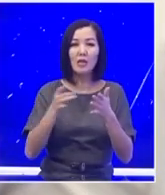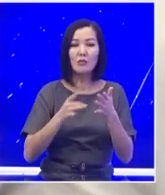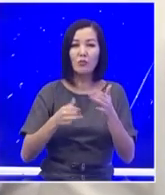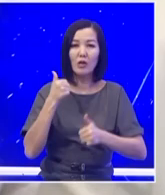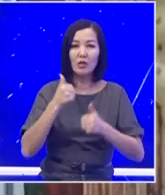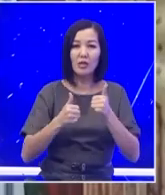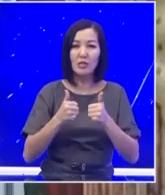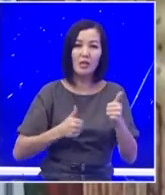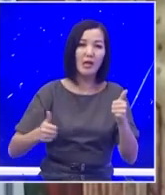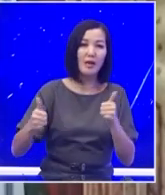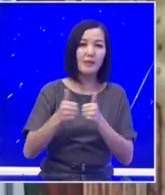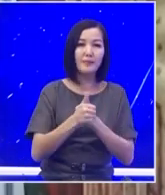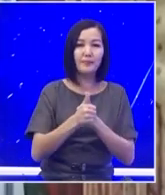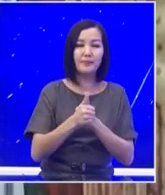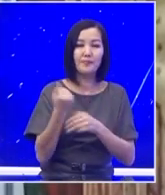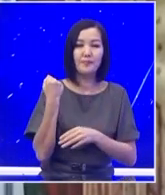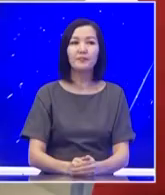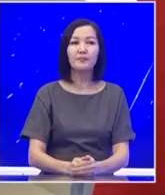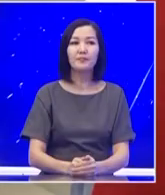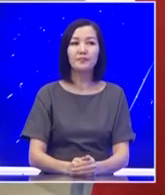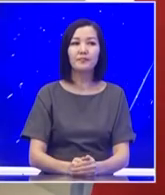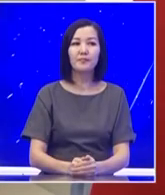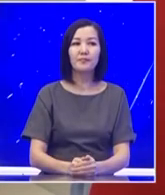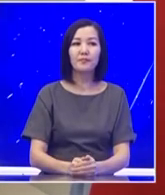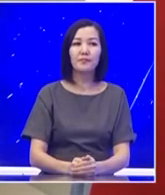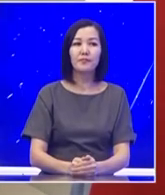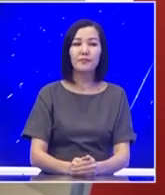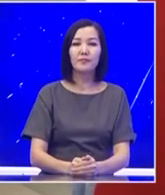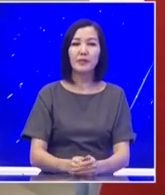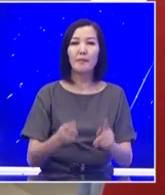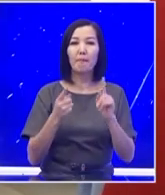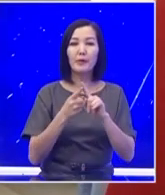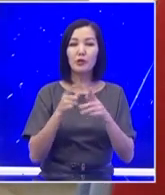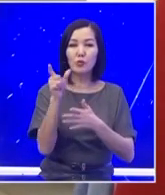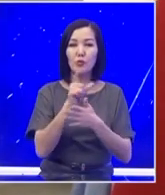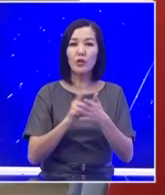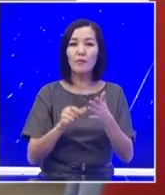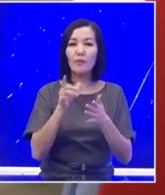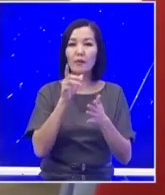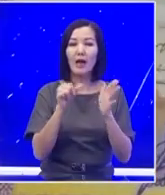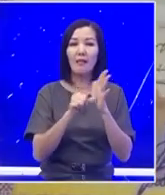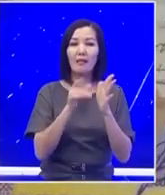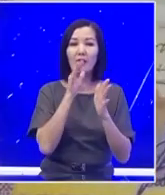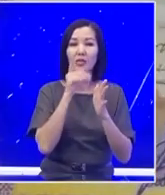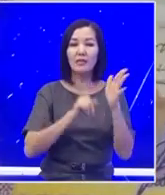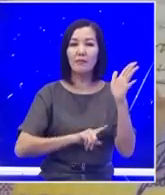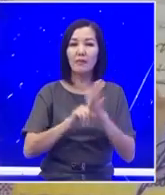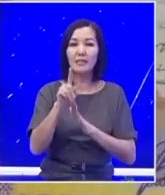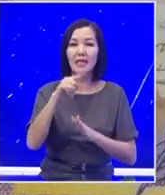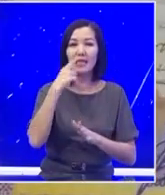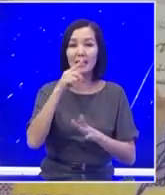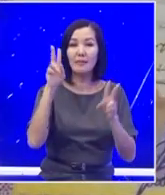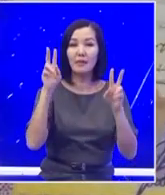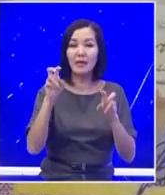жүлделі орындардан көрініп, аудан атын асқақтатып жүр. Ең бірінші өлеңім 6 жасында жазған болатын. «Тілім» деп аталады.